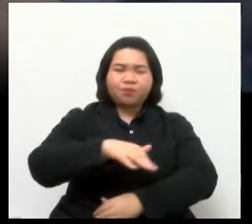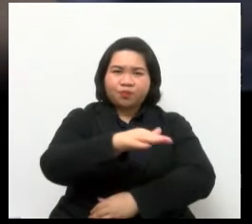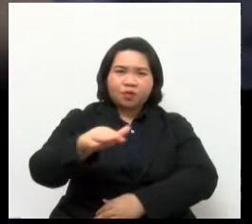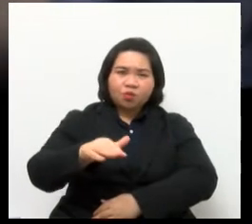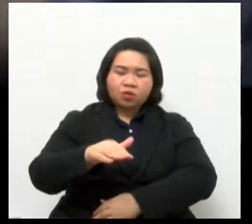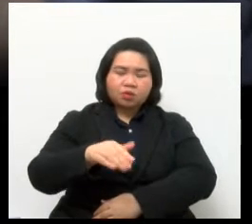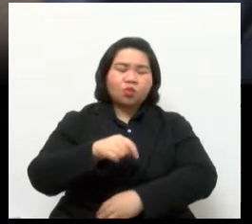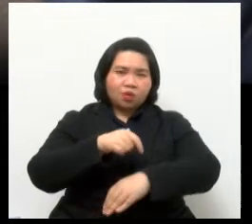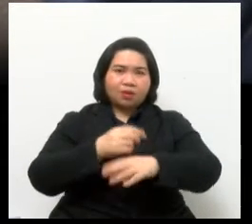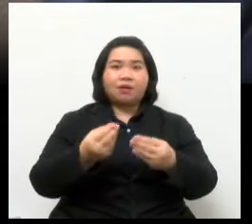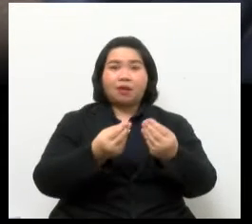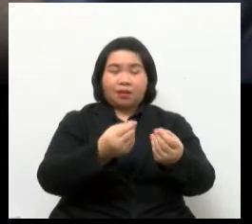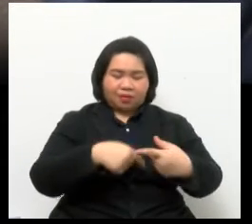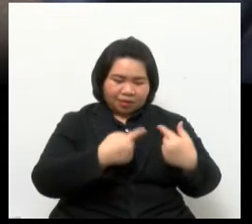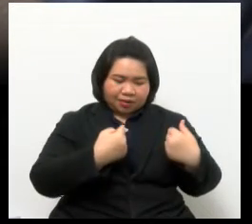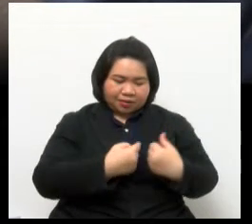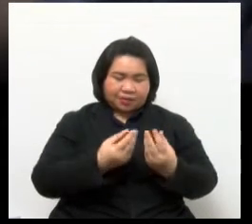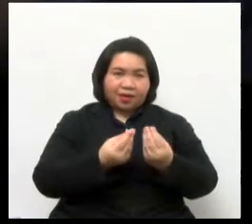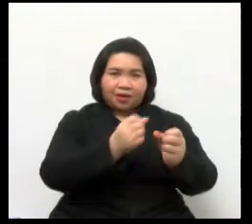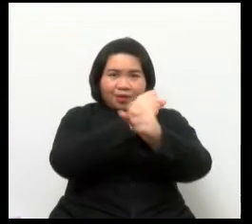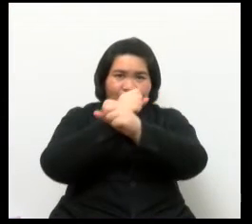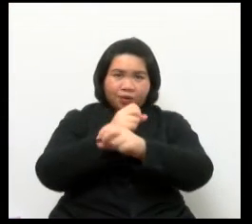ให้ใจปลอดภัยทุกมิติ